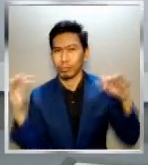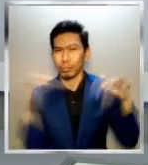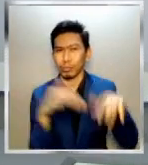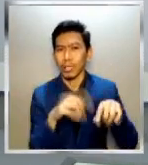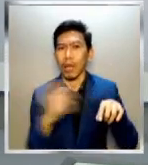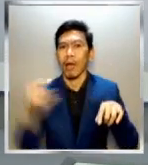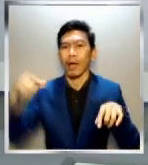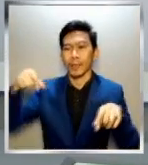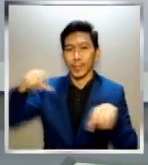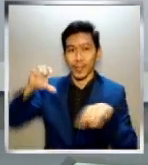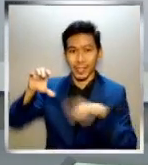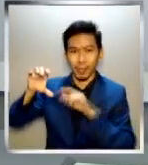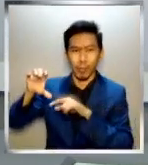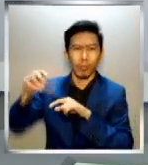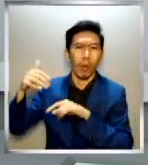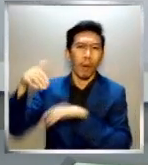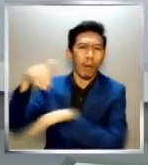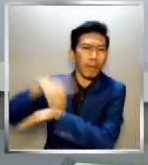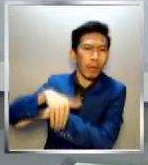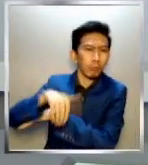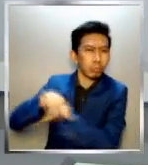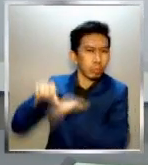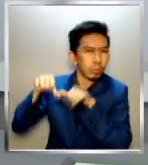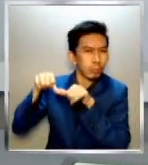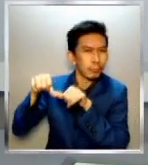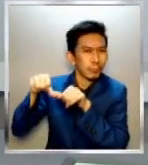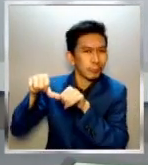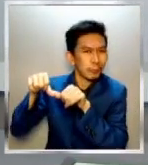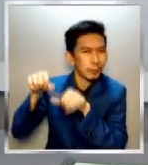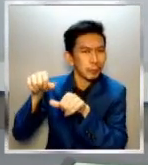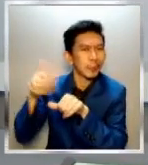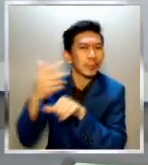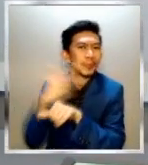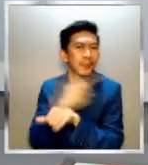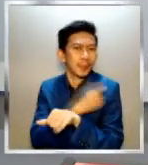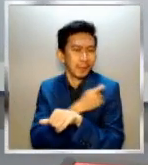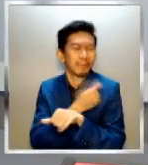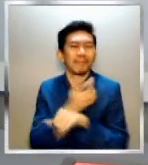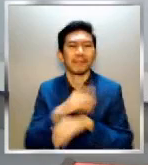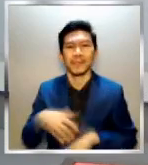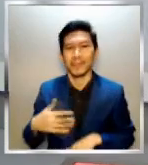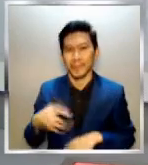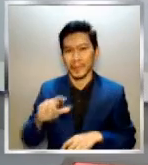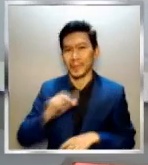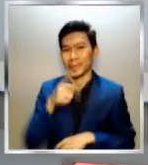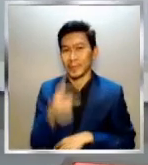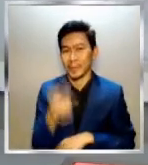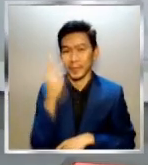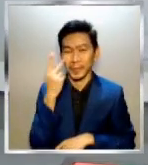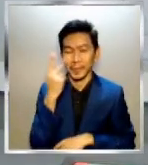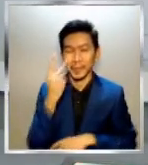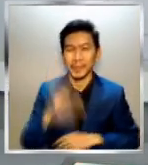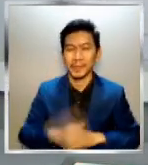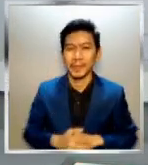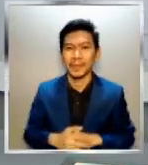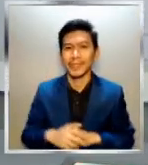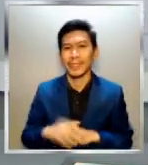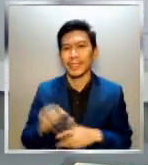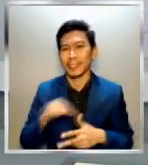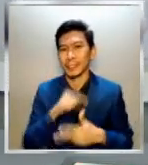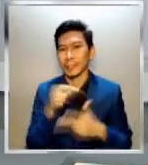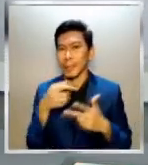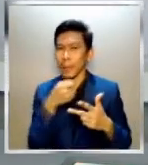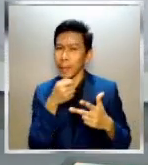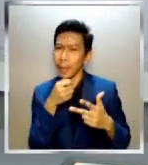kahit gabi na, tuloy ang bakunahan. Yan ang sanipwersang tinutukan ni na Rafi Tima, Tina Panganiban Perez,